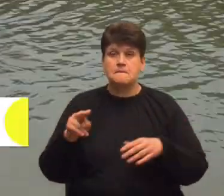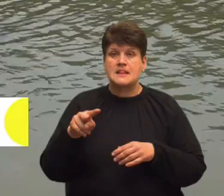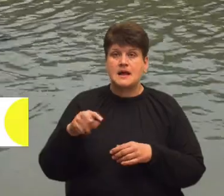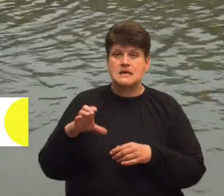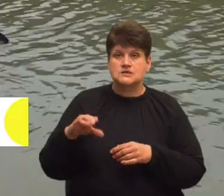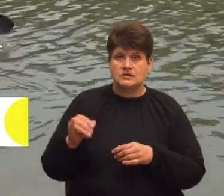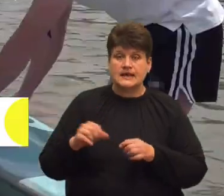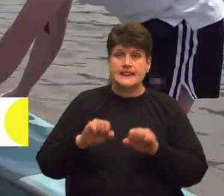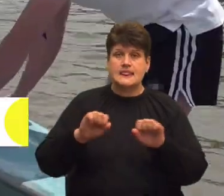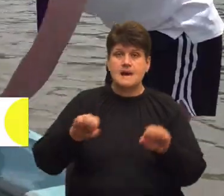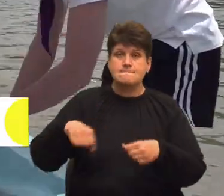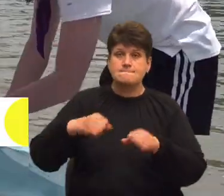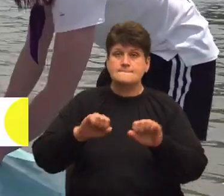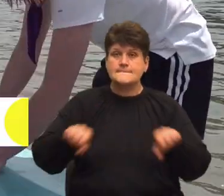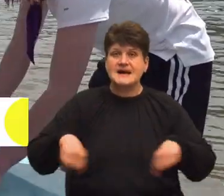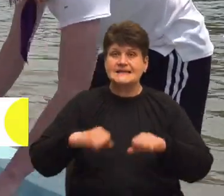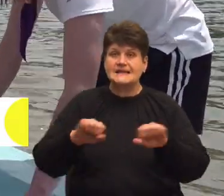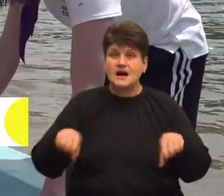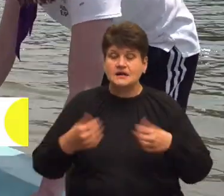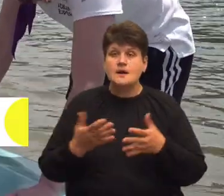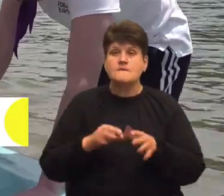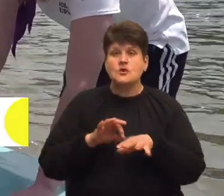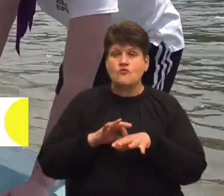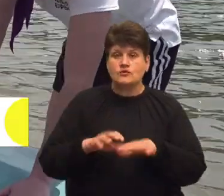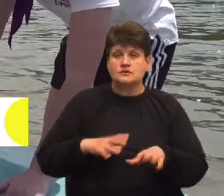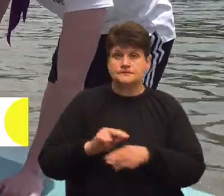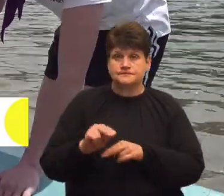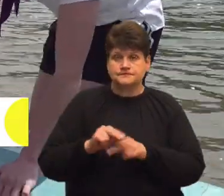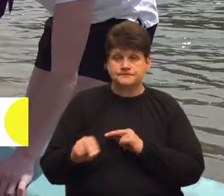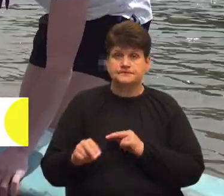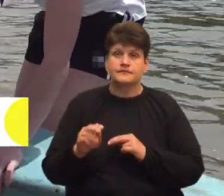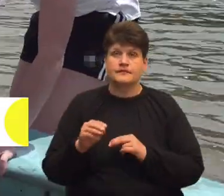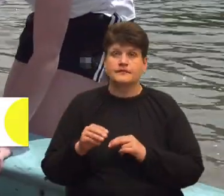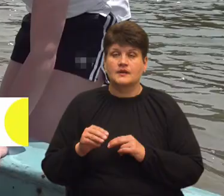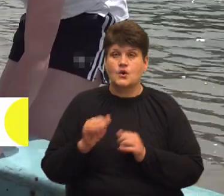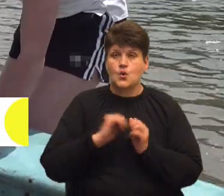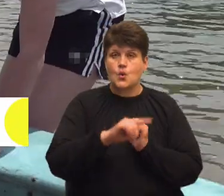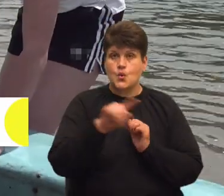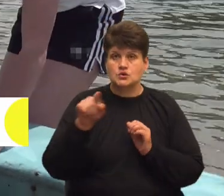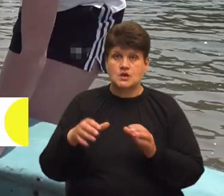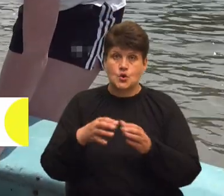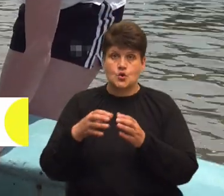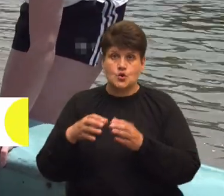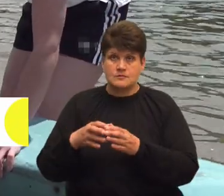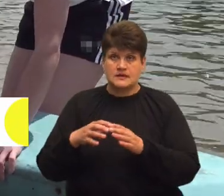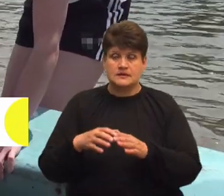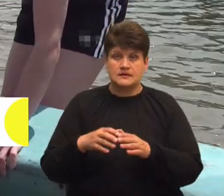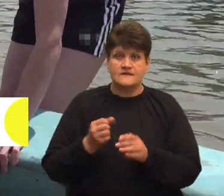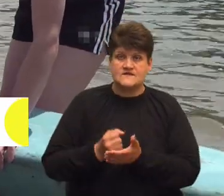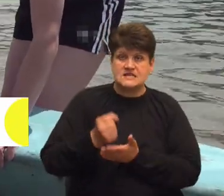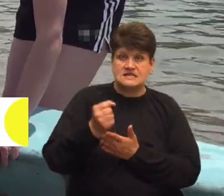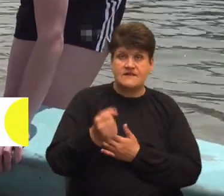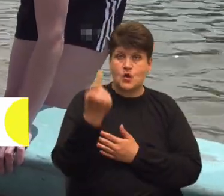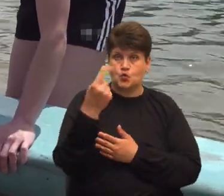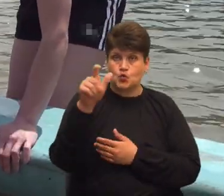на байдарках інструктаж проводить тренерка Марта Сеньків Ковбасюк кожна команда виставляє від себе одну